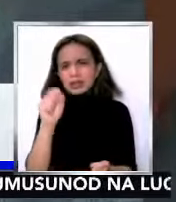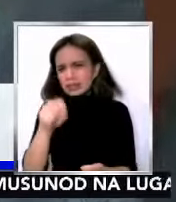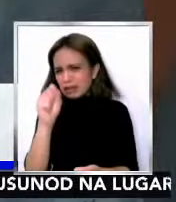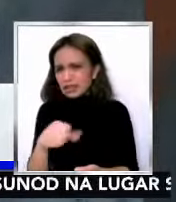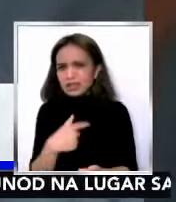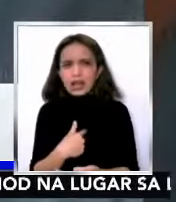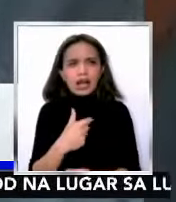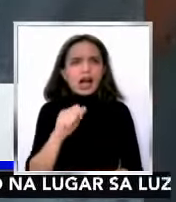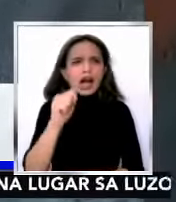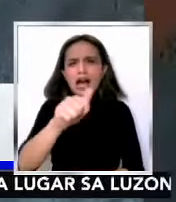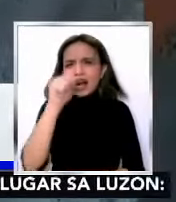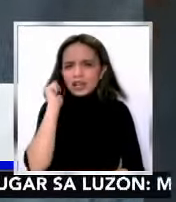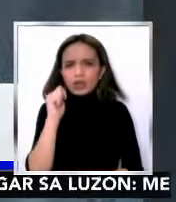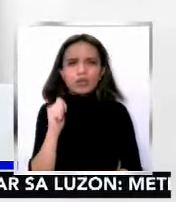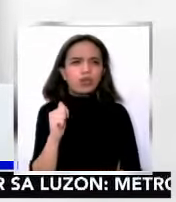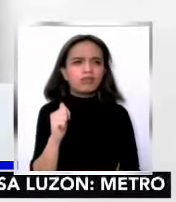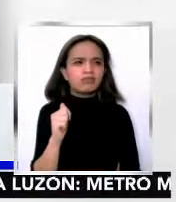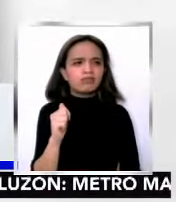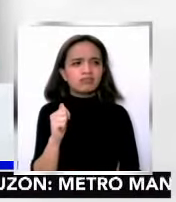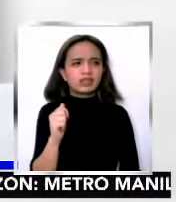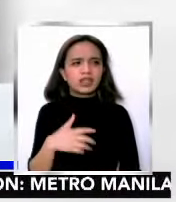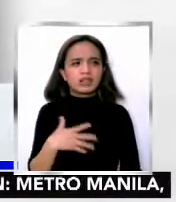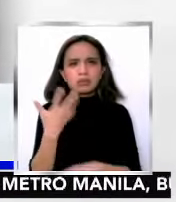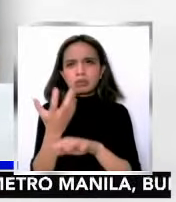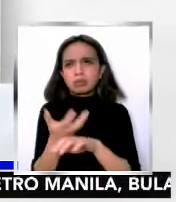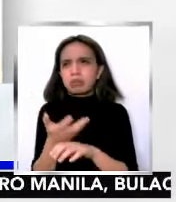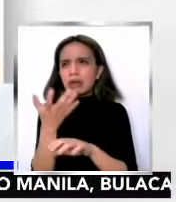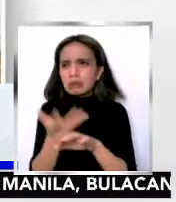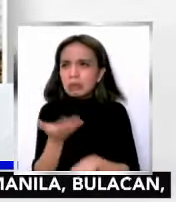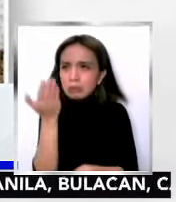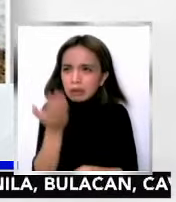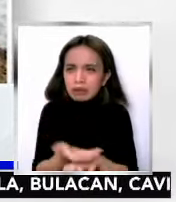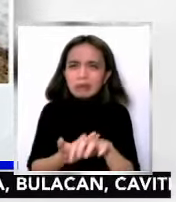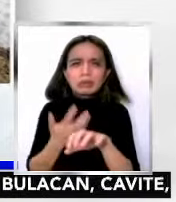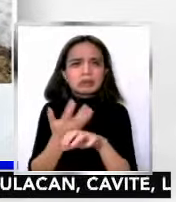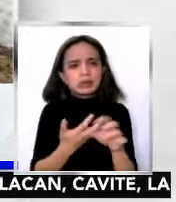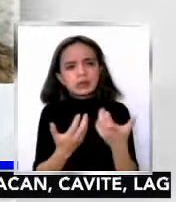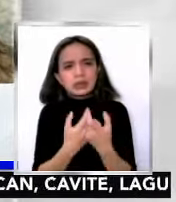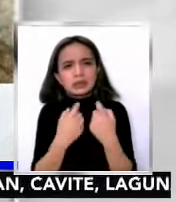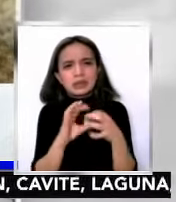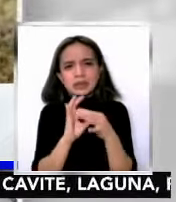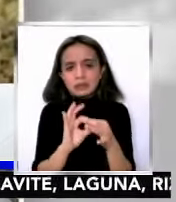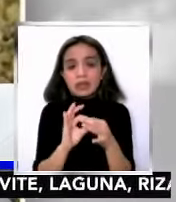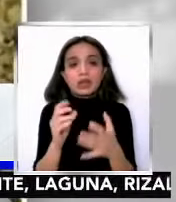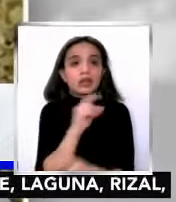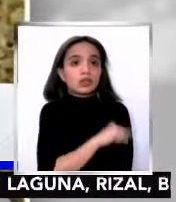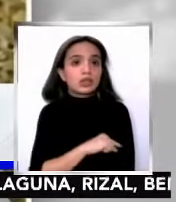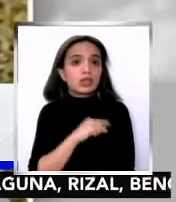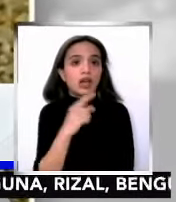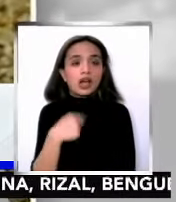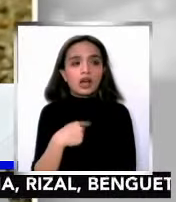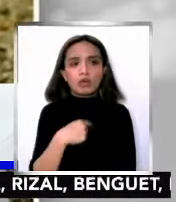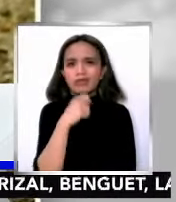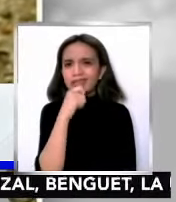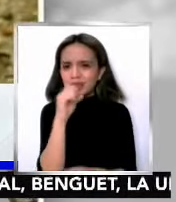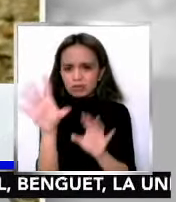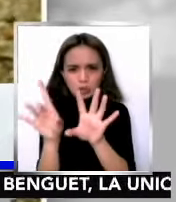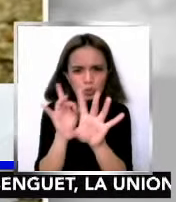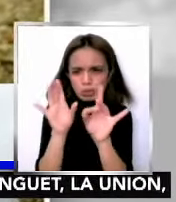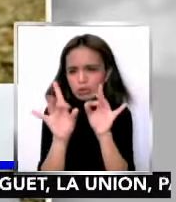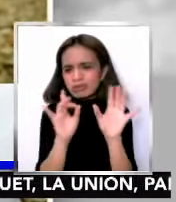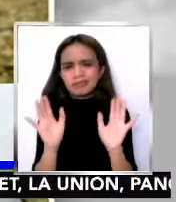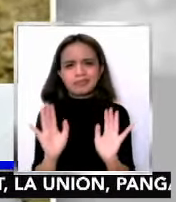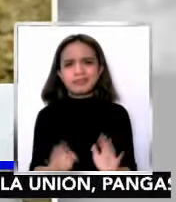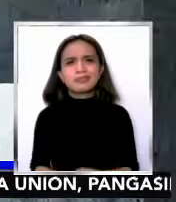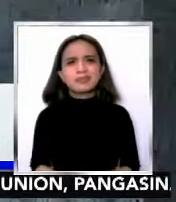hard selling for a relationship. O quality woman din naman ako, I could say. Di naman ako namimili, pero at least